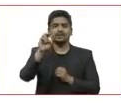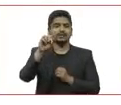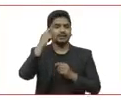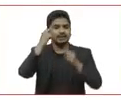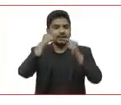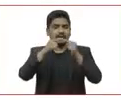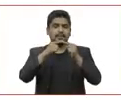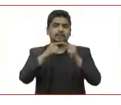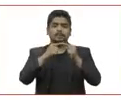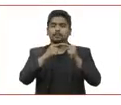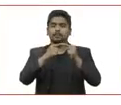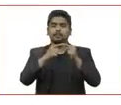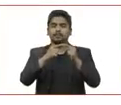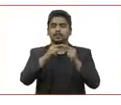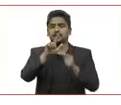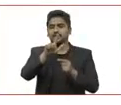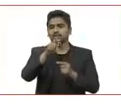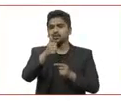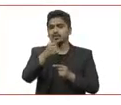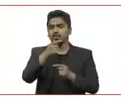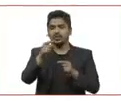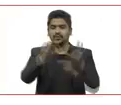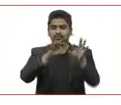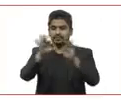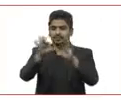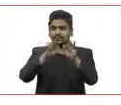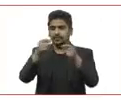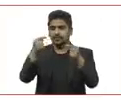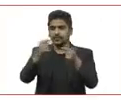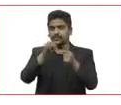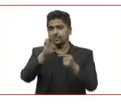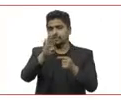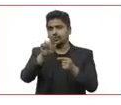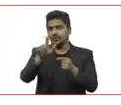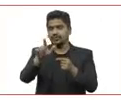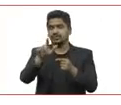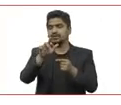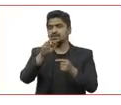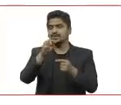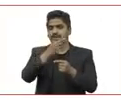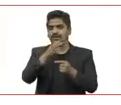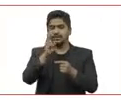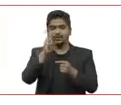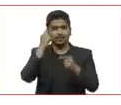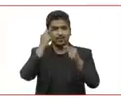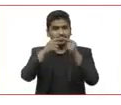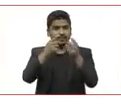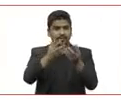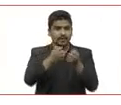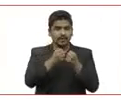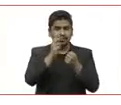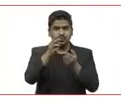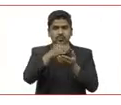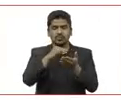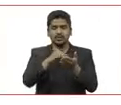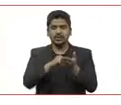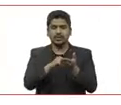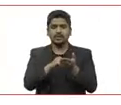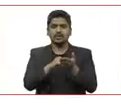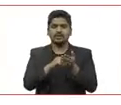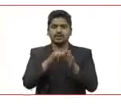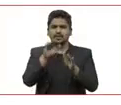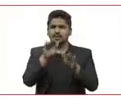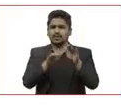भएको जो 76 वटा ऱ्यान्डम स्याम्पलमा 48 जनामा एसजी नेगेटिभ भेटिएको थियो। त्यो मध्ये हामी देख्न सक्छौँ